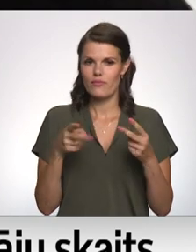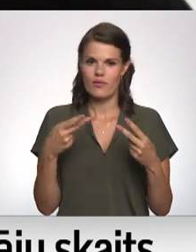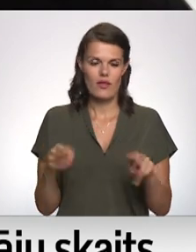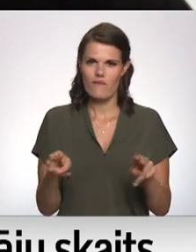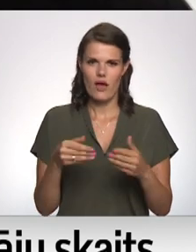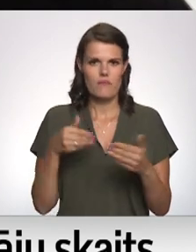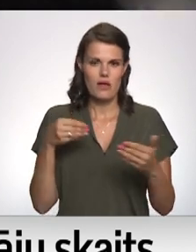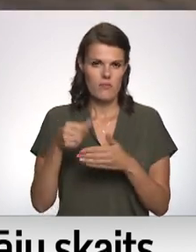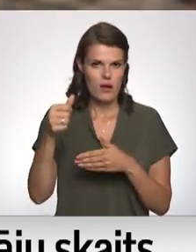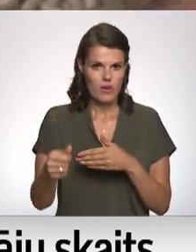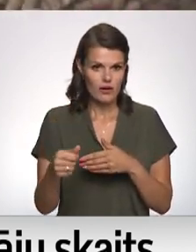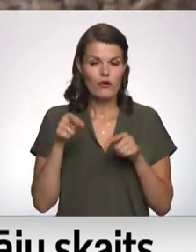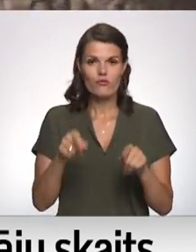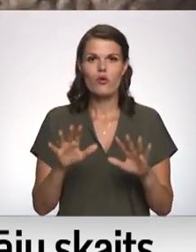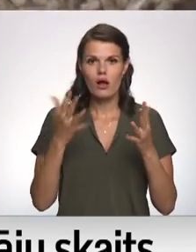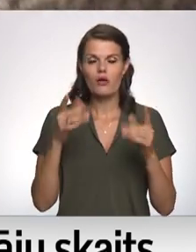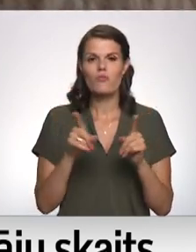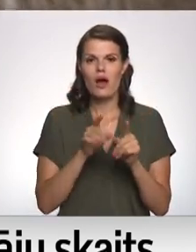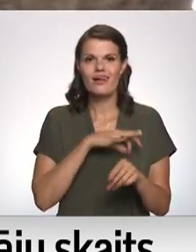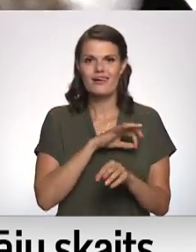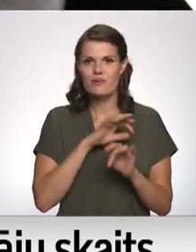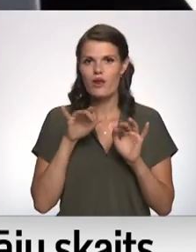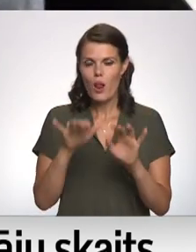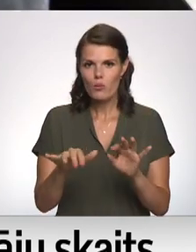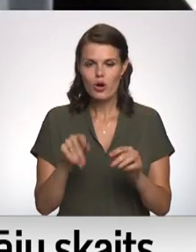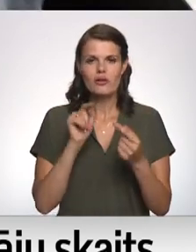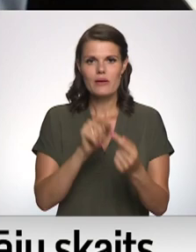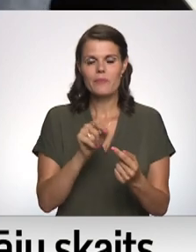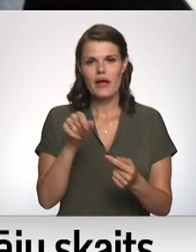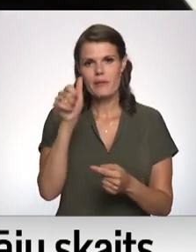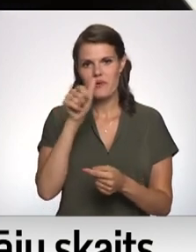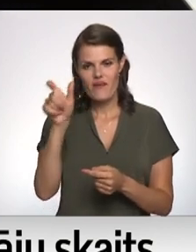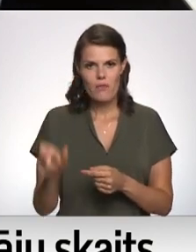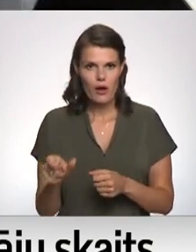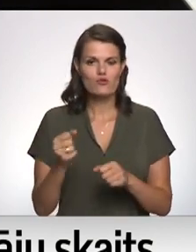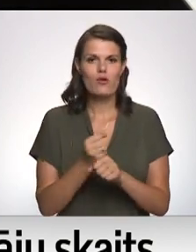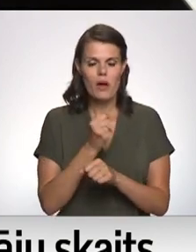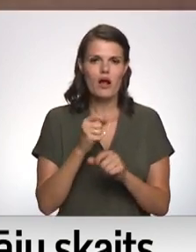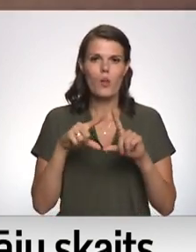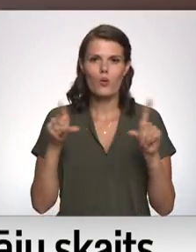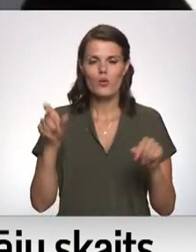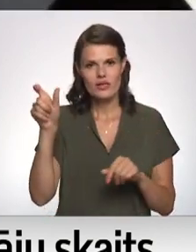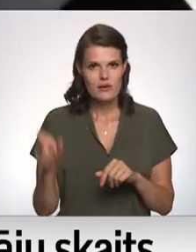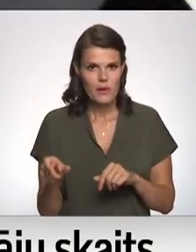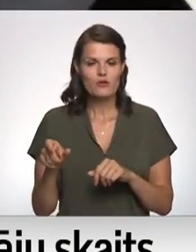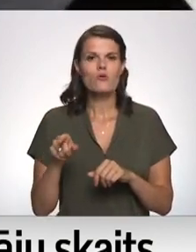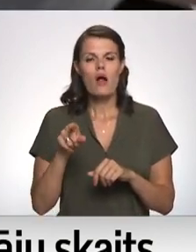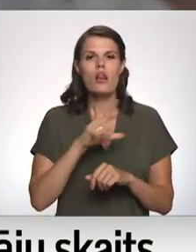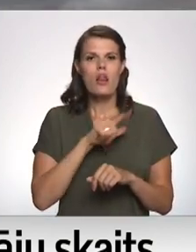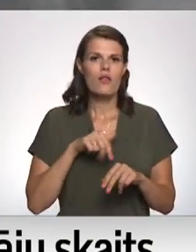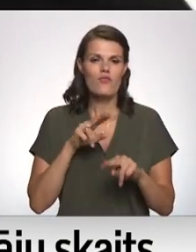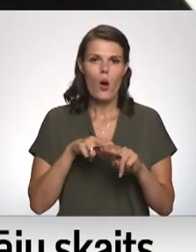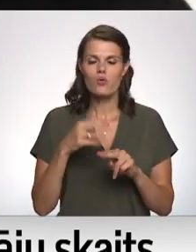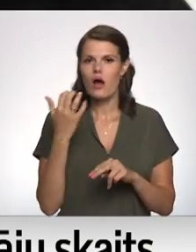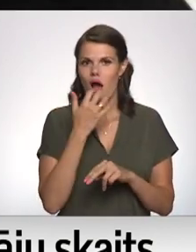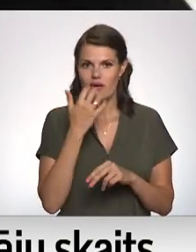neveikt. Šajos gadījumos ierosināt arī krimināli procesi gan pret fiziskām personām, gan pret juridiskām, kā Latvijā, tā arī ārzemēs.